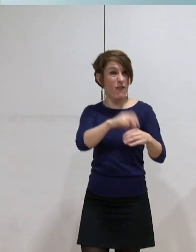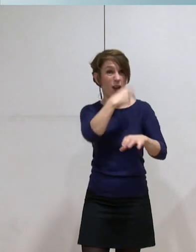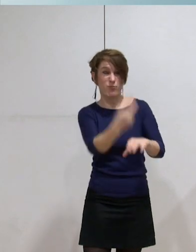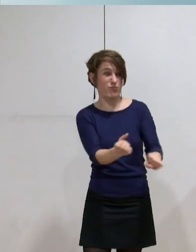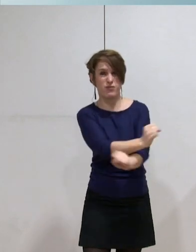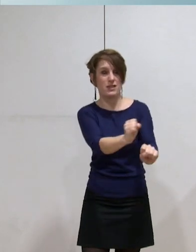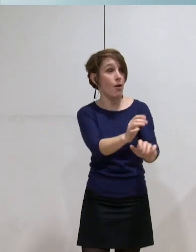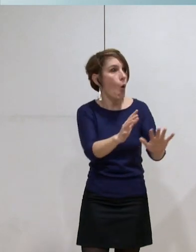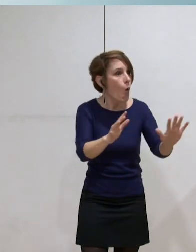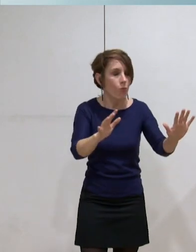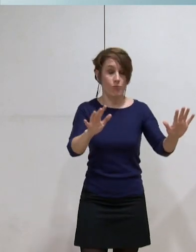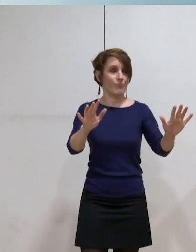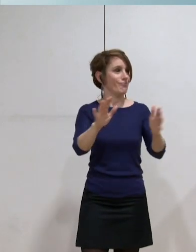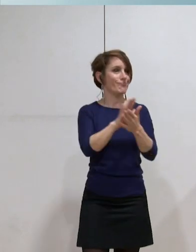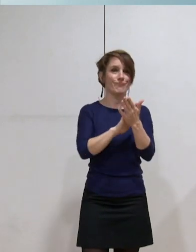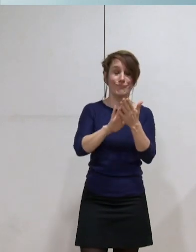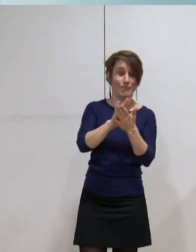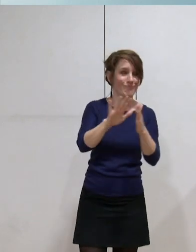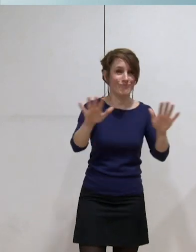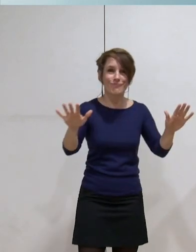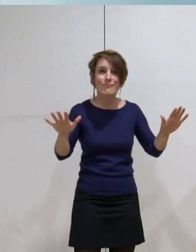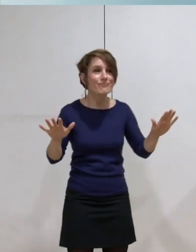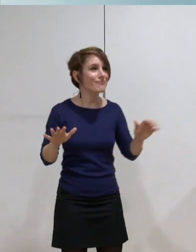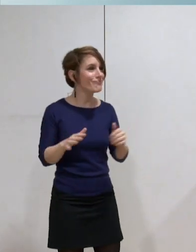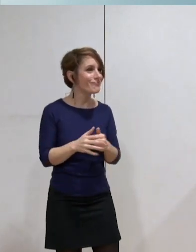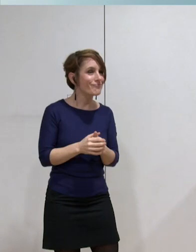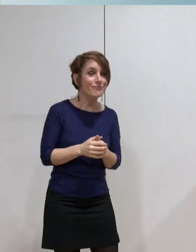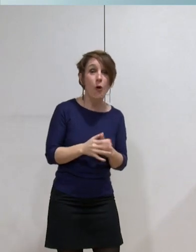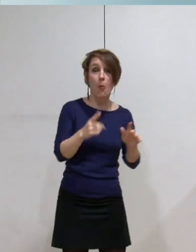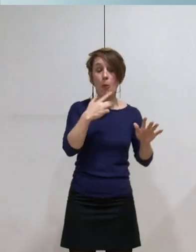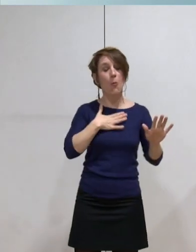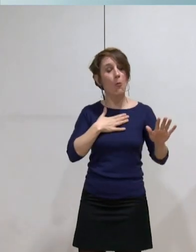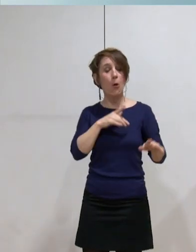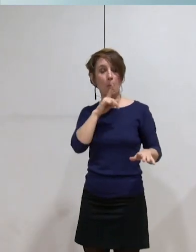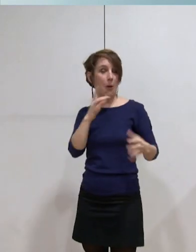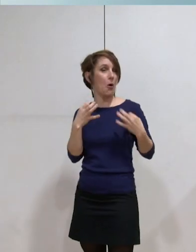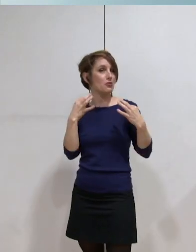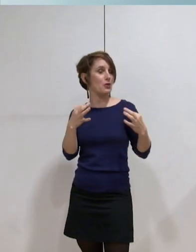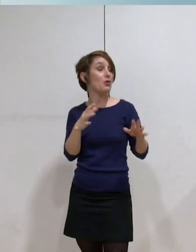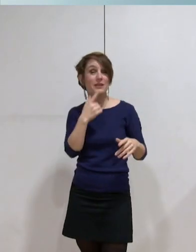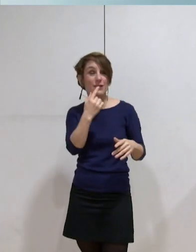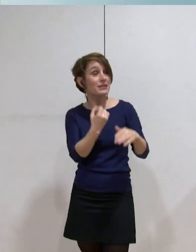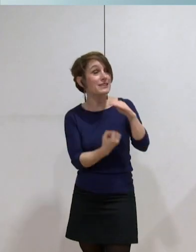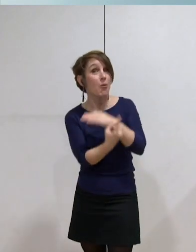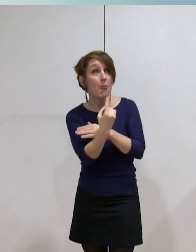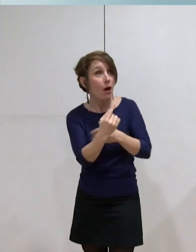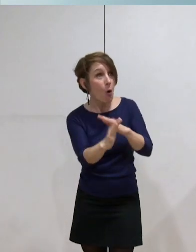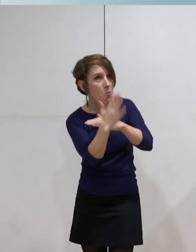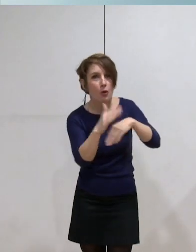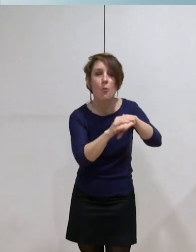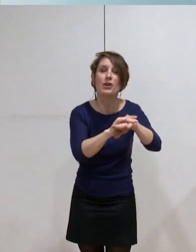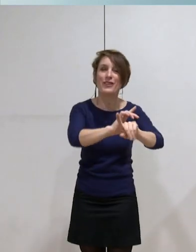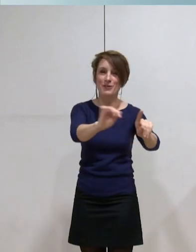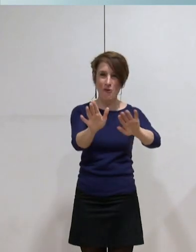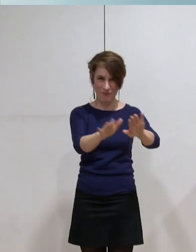c'est une perturbation que je prendrai comme neutre ne représentant pas un signal politique au moment